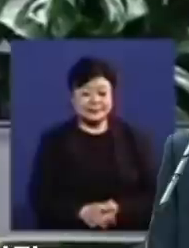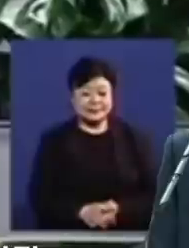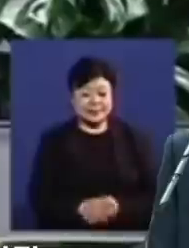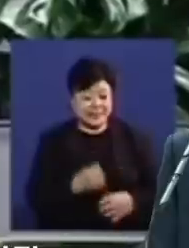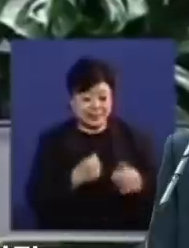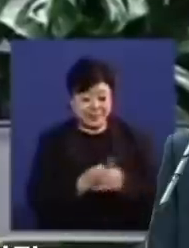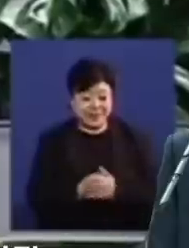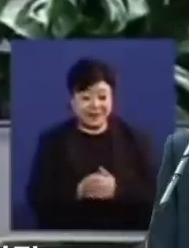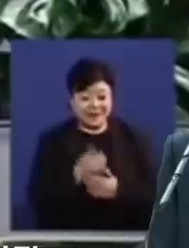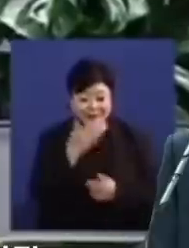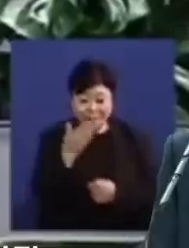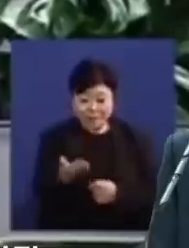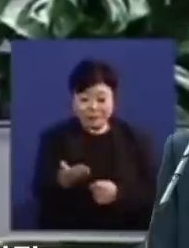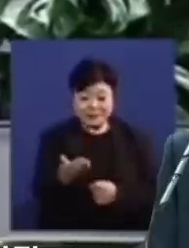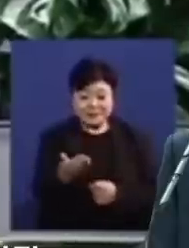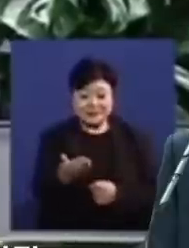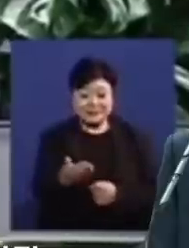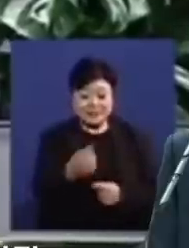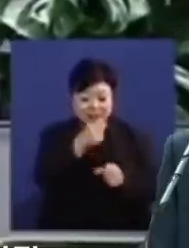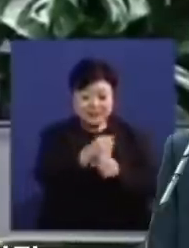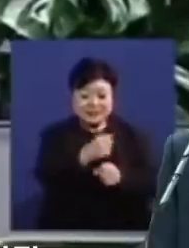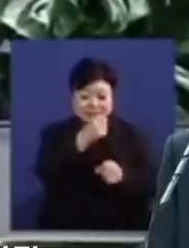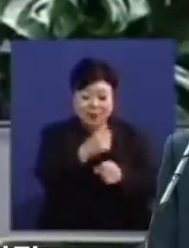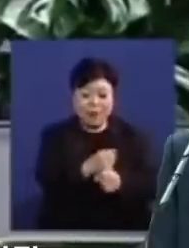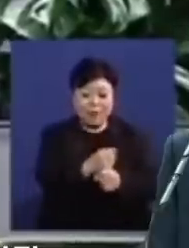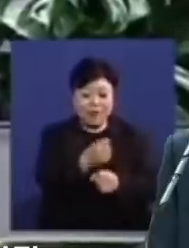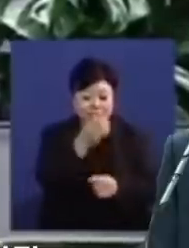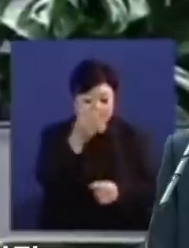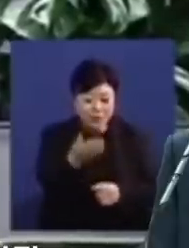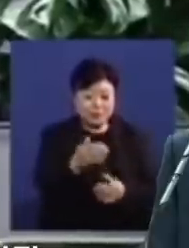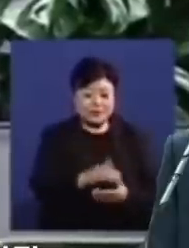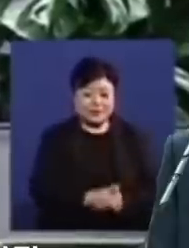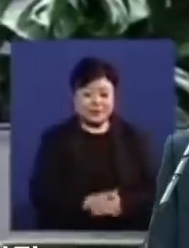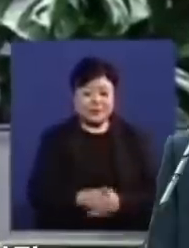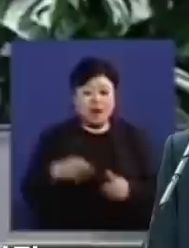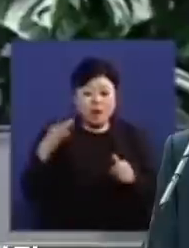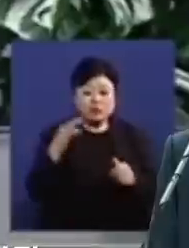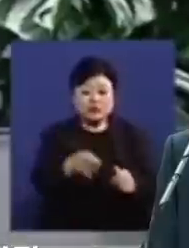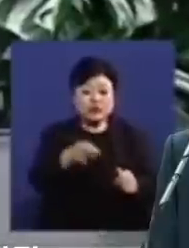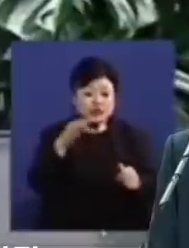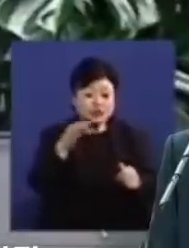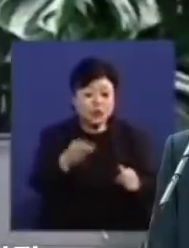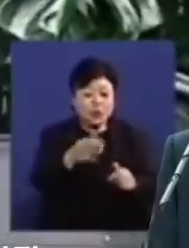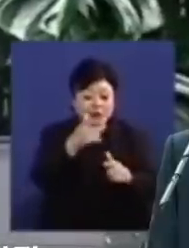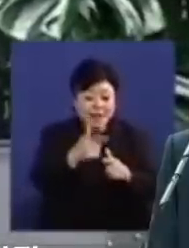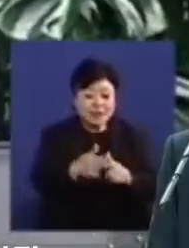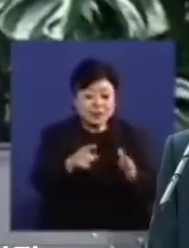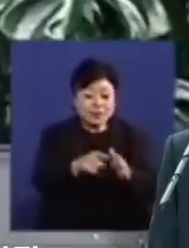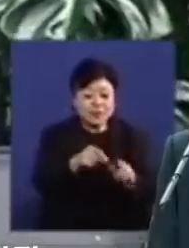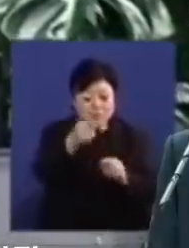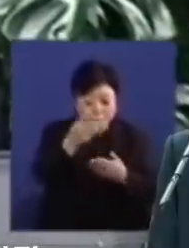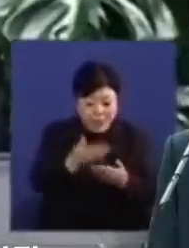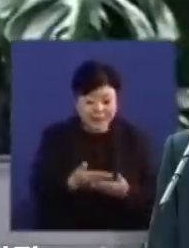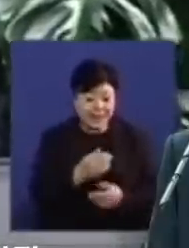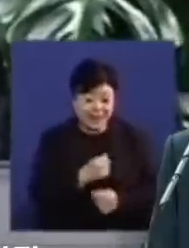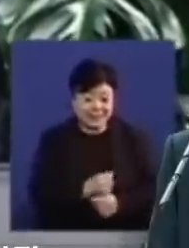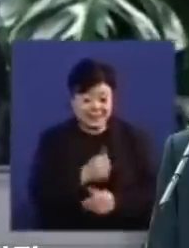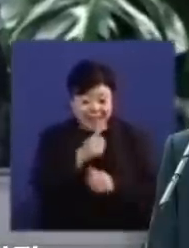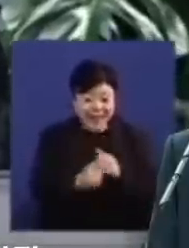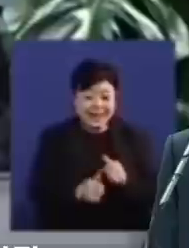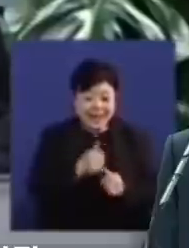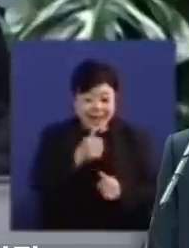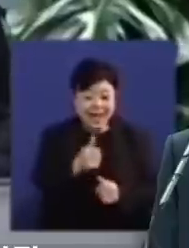그러므로 여러분을 지으시고 여러분을 부르셔서 예수를 믿고 구원받게 하신 이